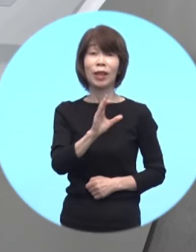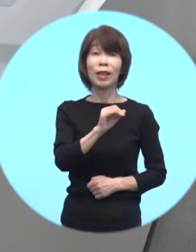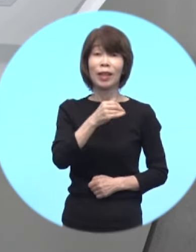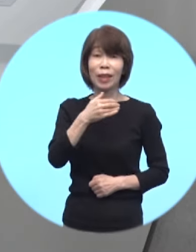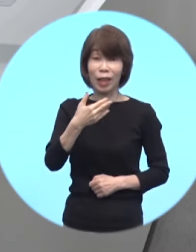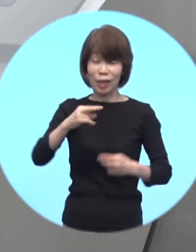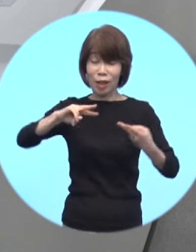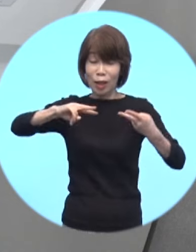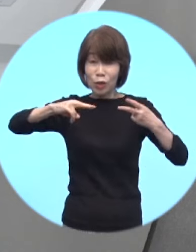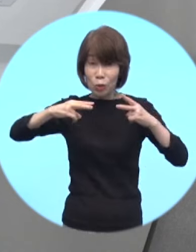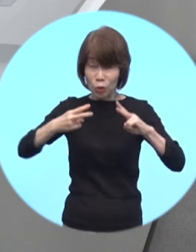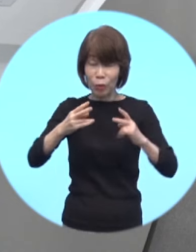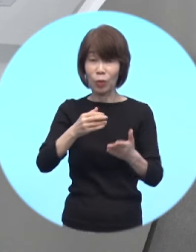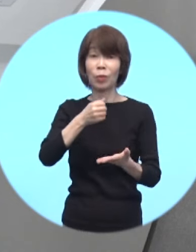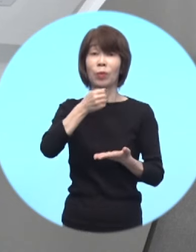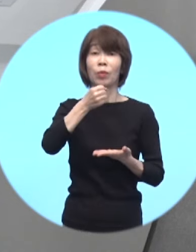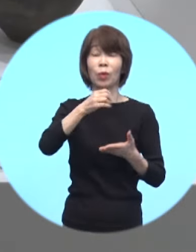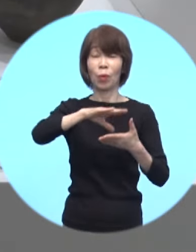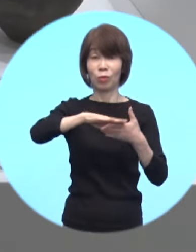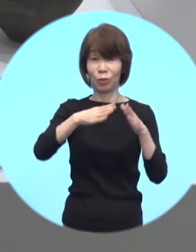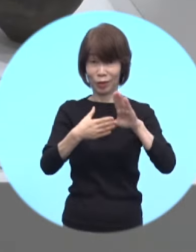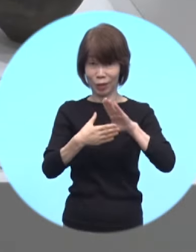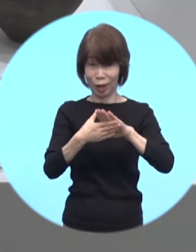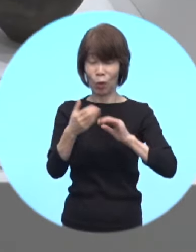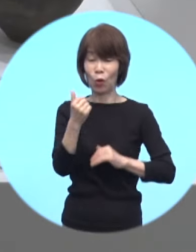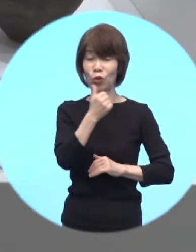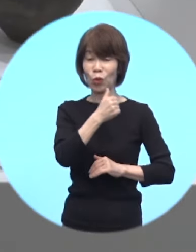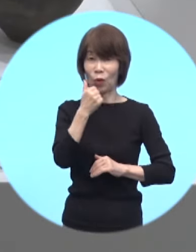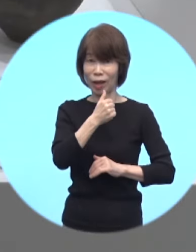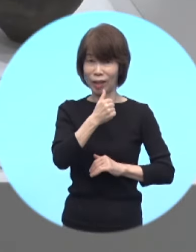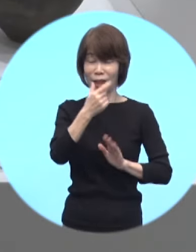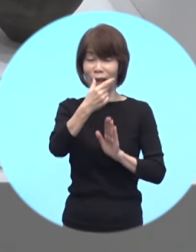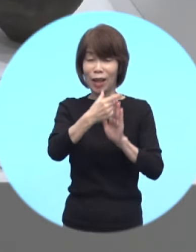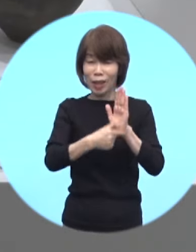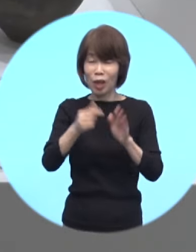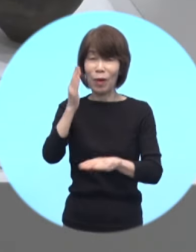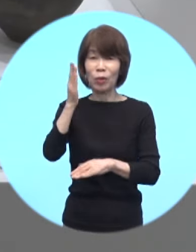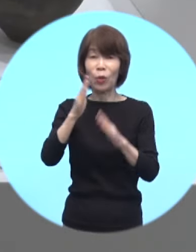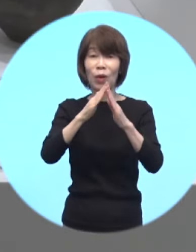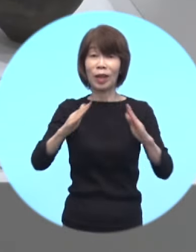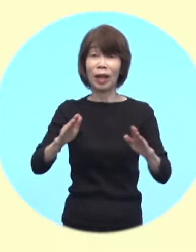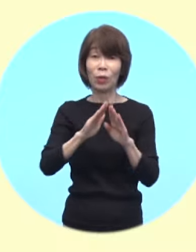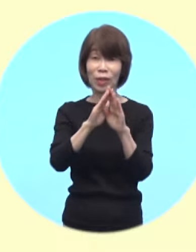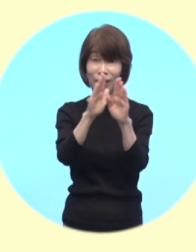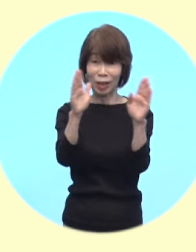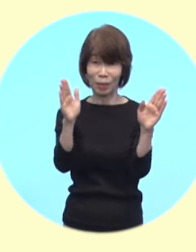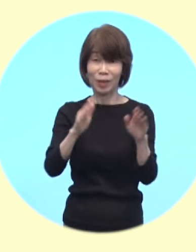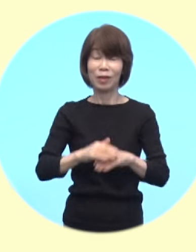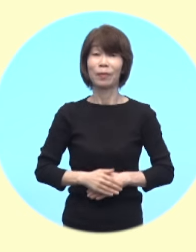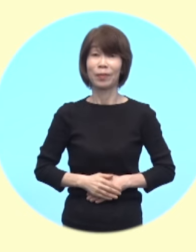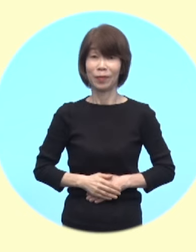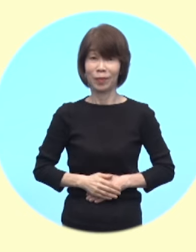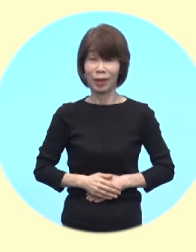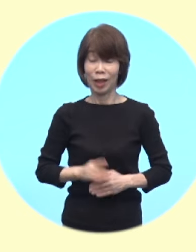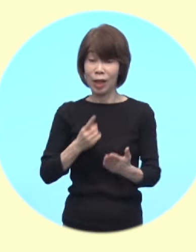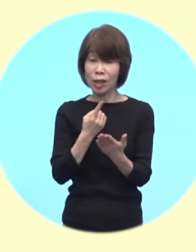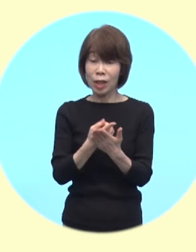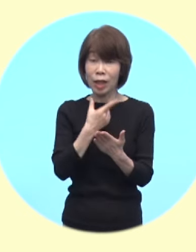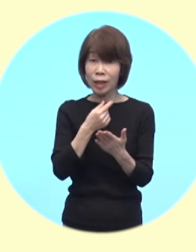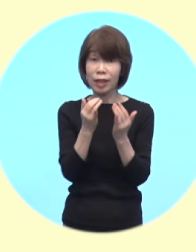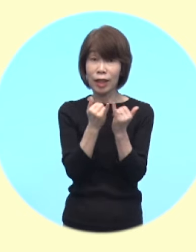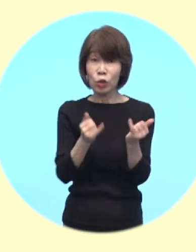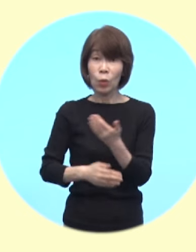縄文時代の遺跡、縄文文化を、ご紹介するテーマの講演会を予定しております。 イベントに参加したい方は